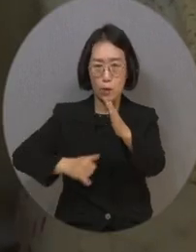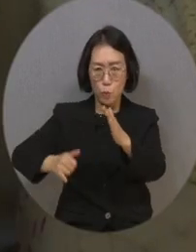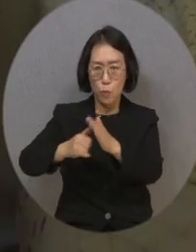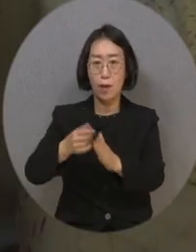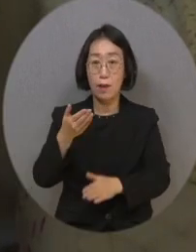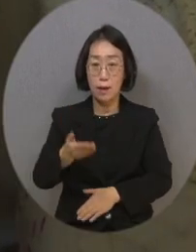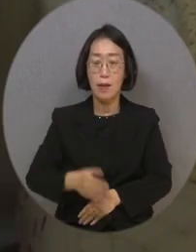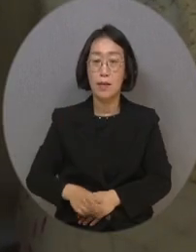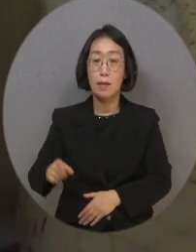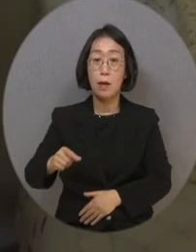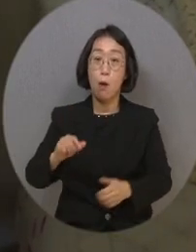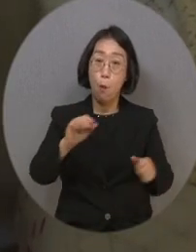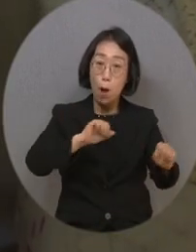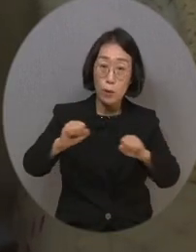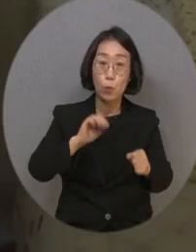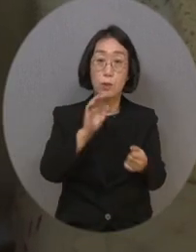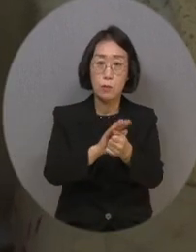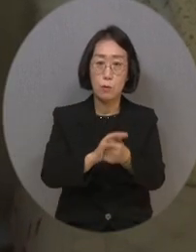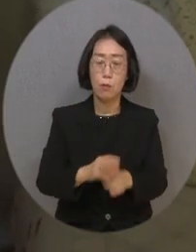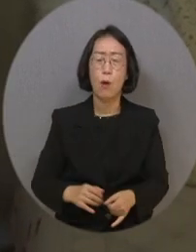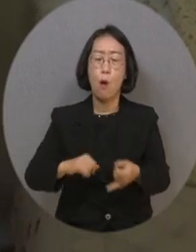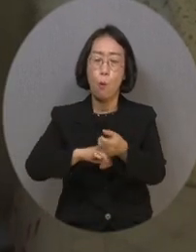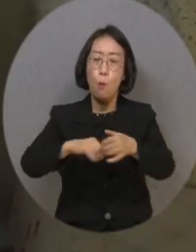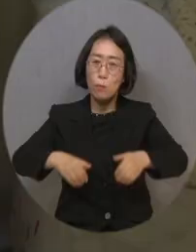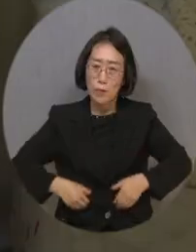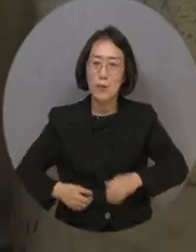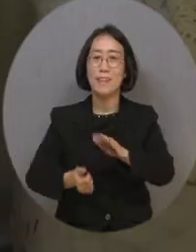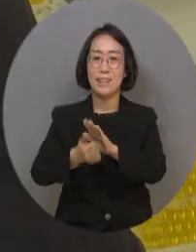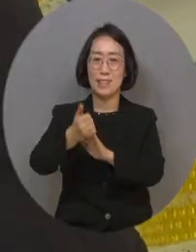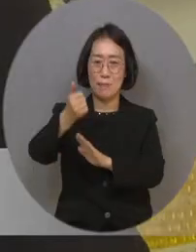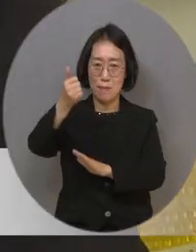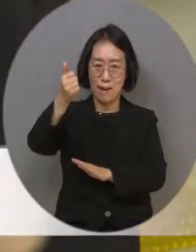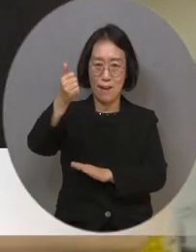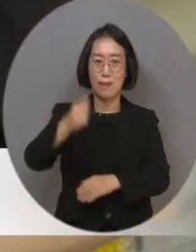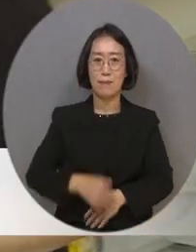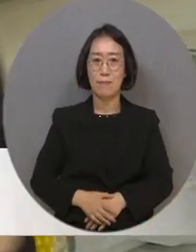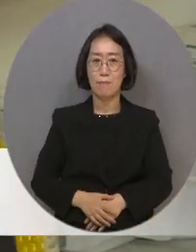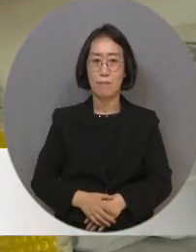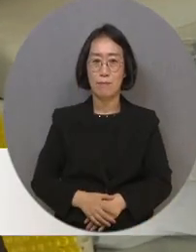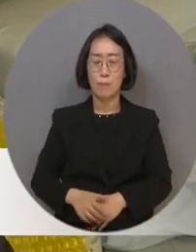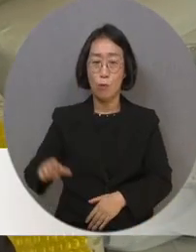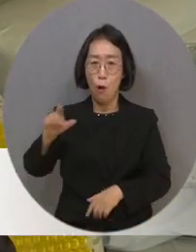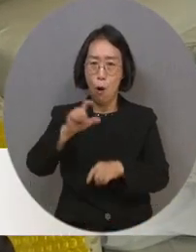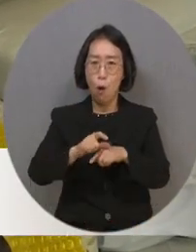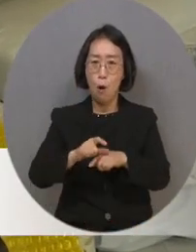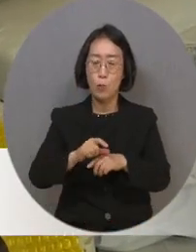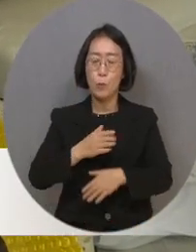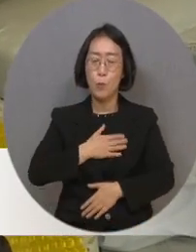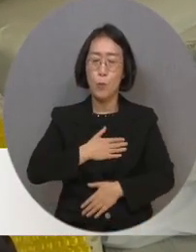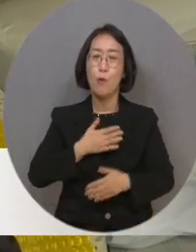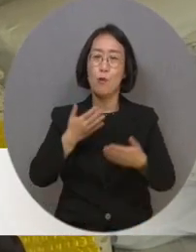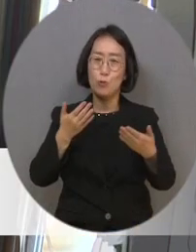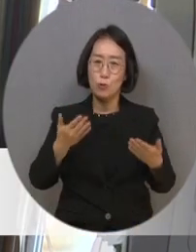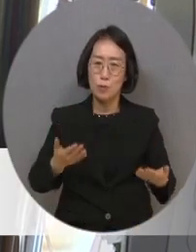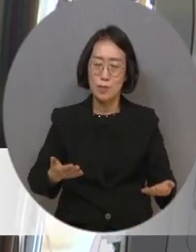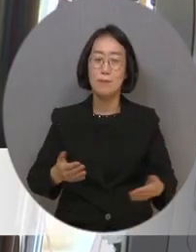장애인 활동지원은 결코 놓을 수 없는 희망입니다. 조금 더 쉴 수 있는 거